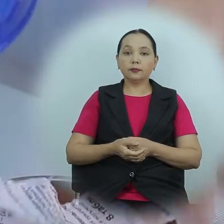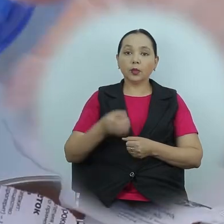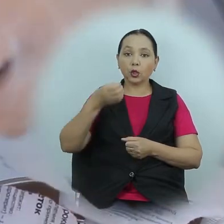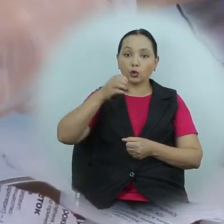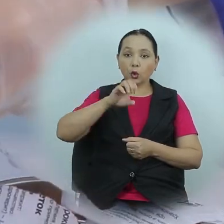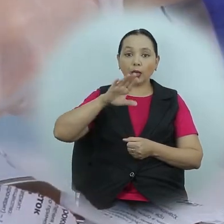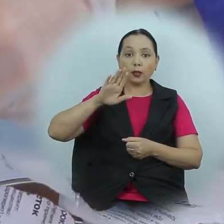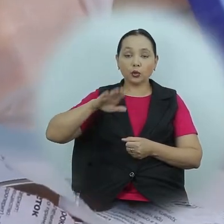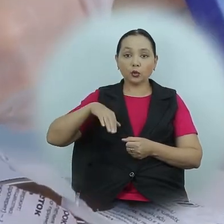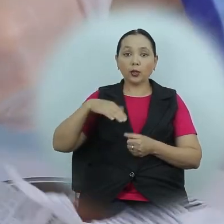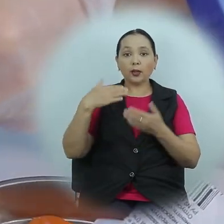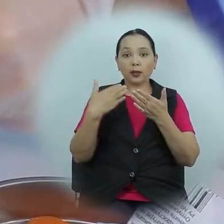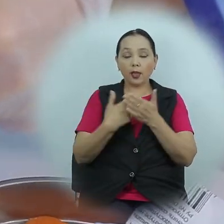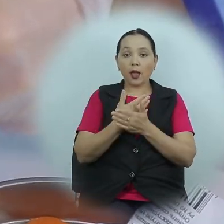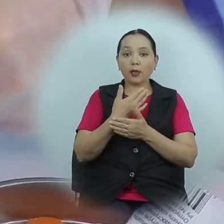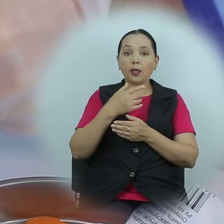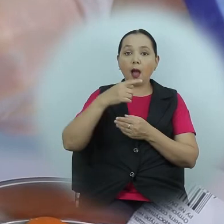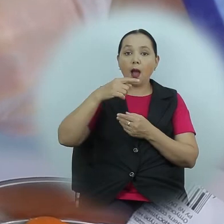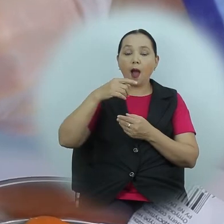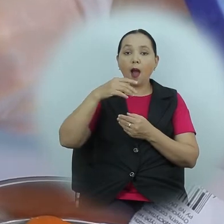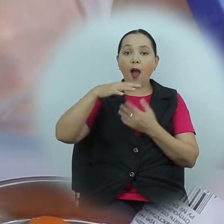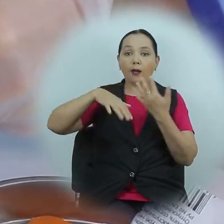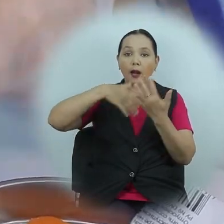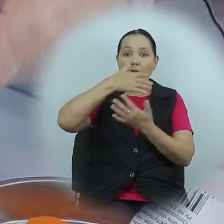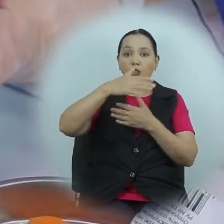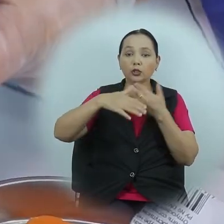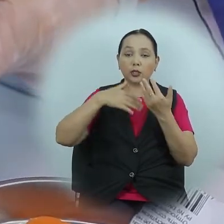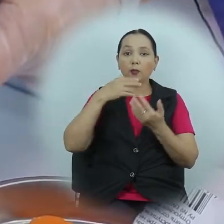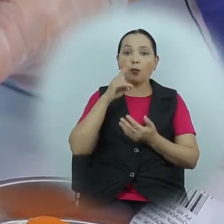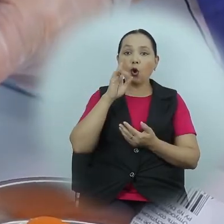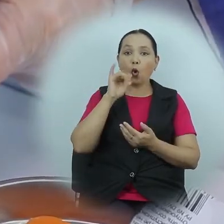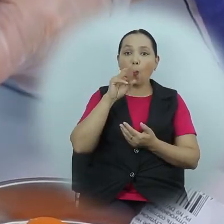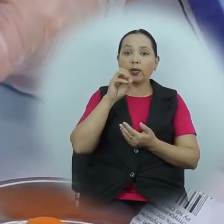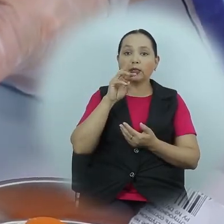Согенден соң, яна аралаштырып көпіртірамыз.